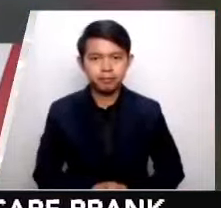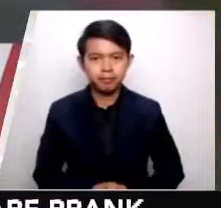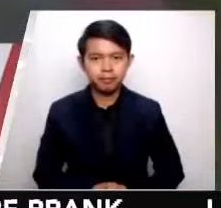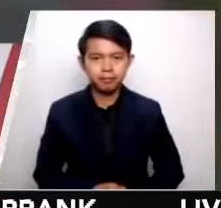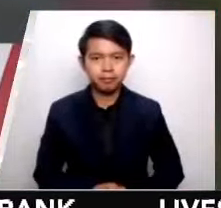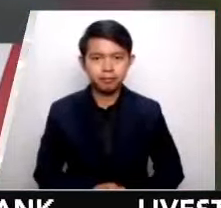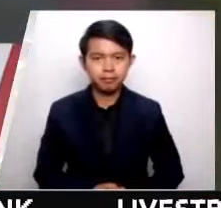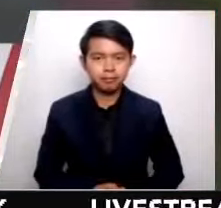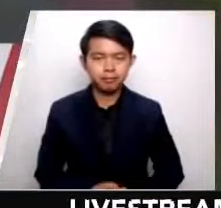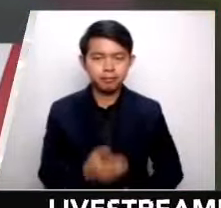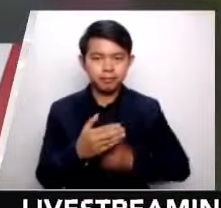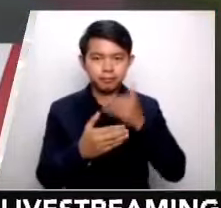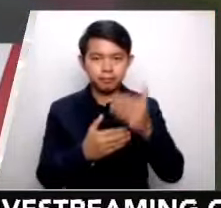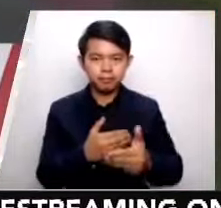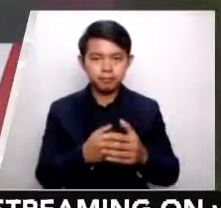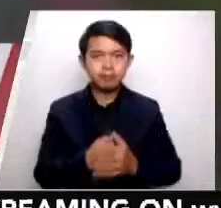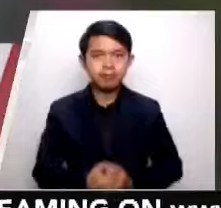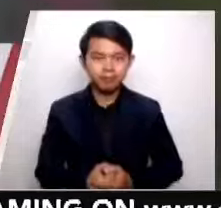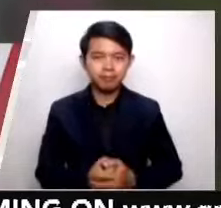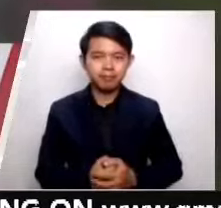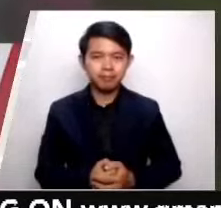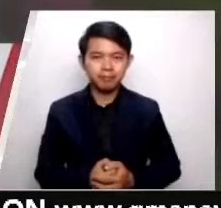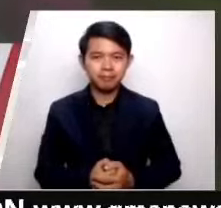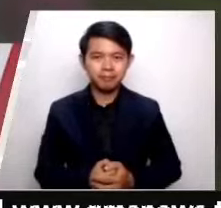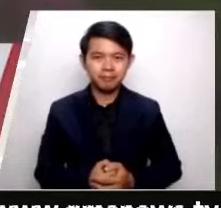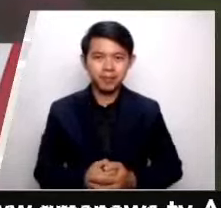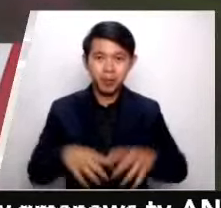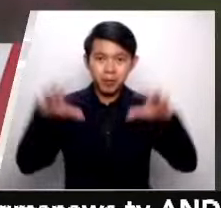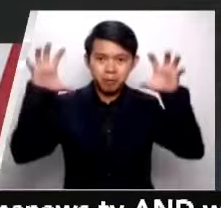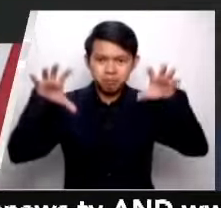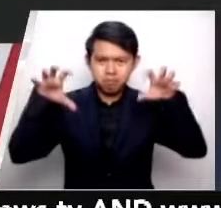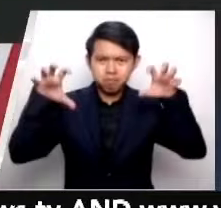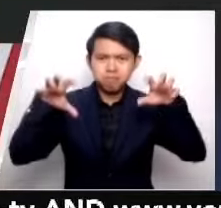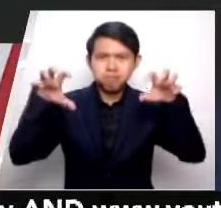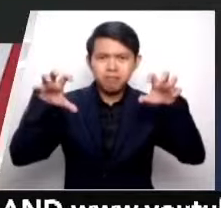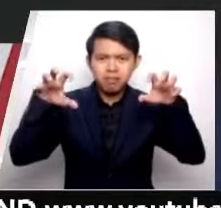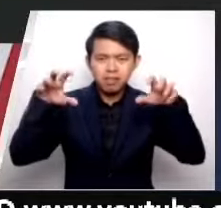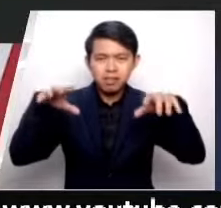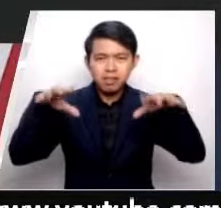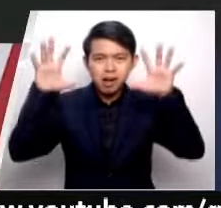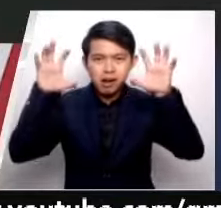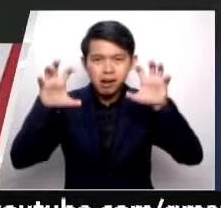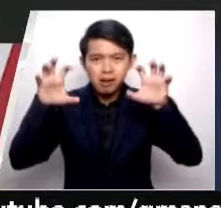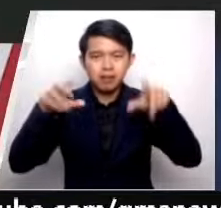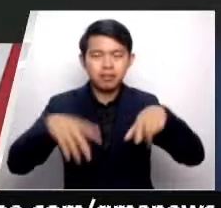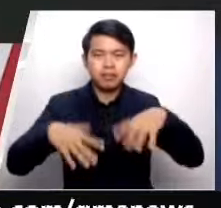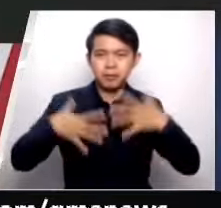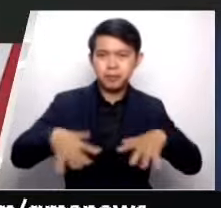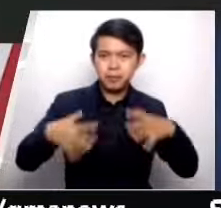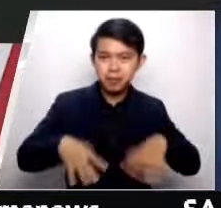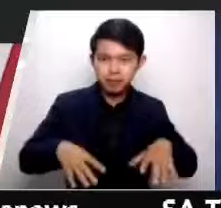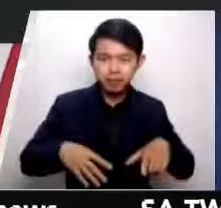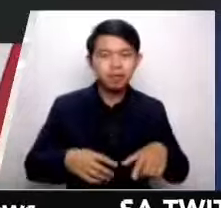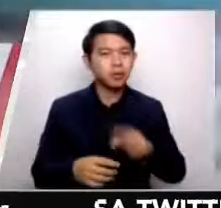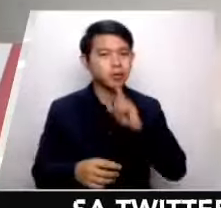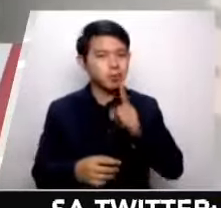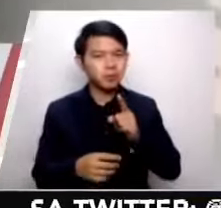Rocking the Halloween, talagang kinarir ni Bretman Rock at kanyang pamilya ang pagiging emotions na hango sa isang animated